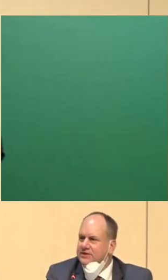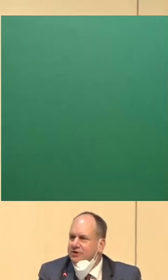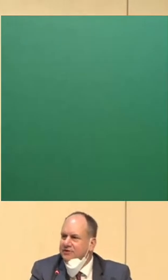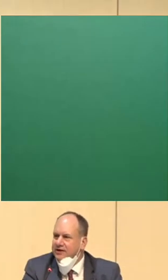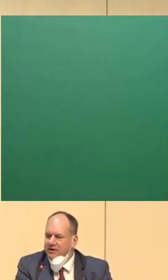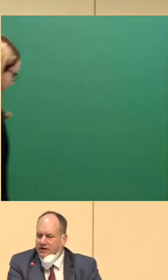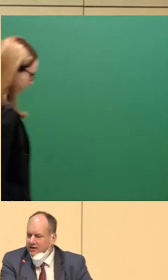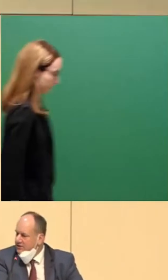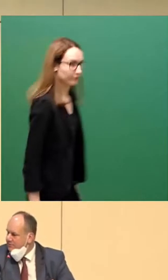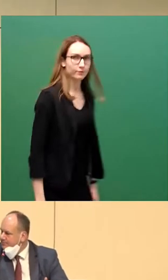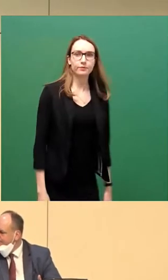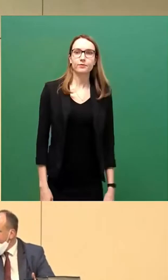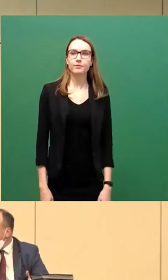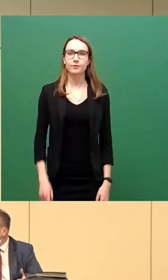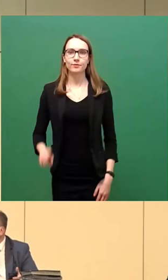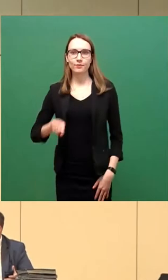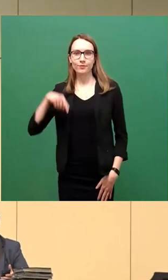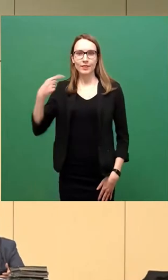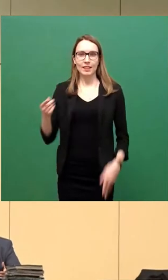Als nächstes für die Freien Wähler, Herr Nietzsche.